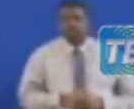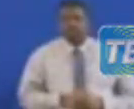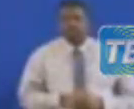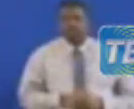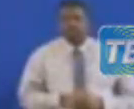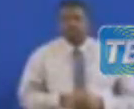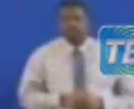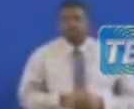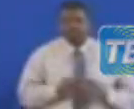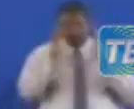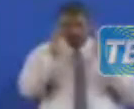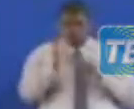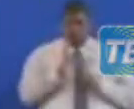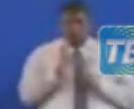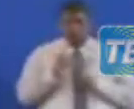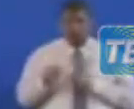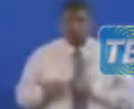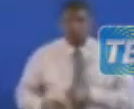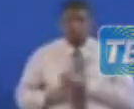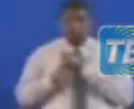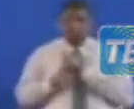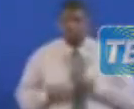Mheshimiwa wabunge, hoja imeungwa mkono.